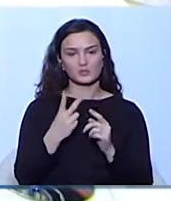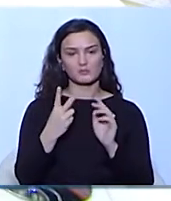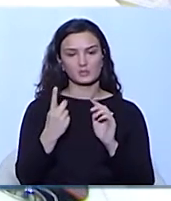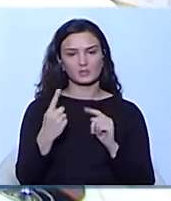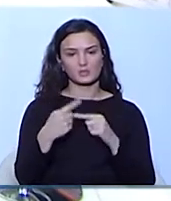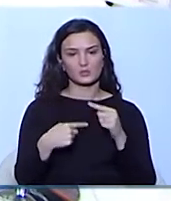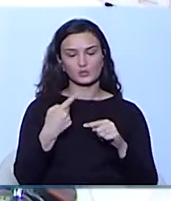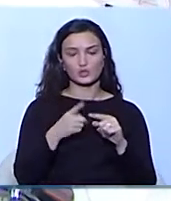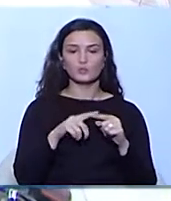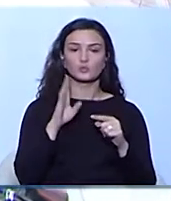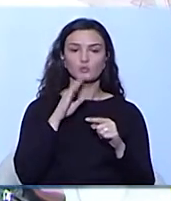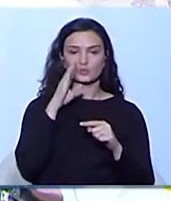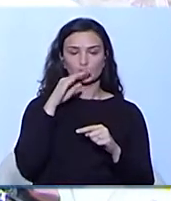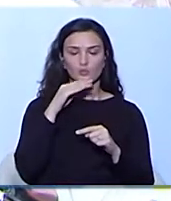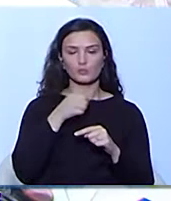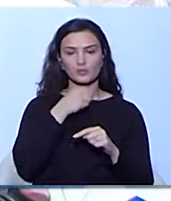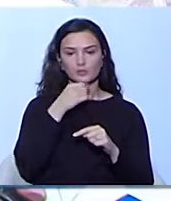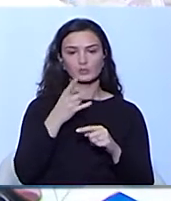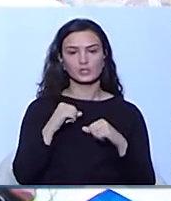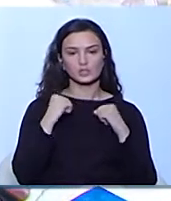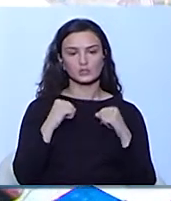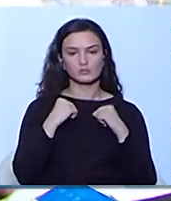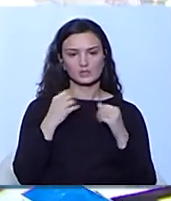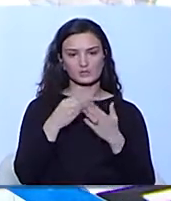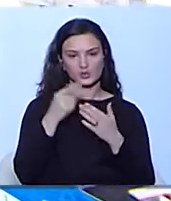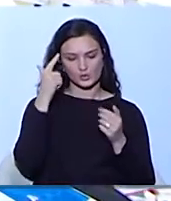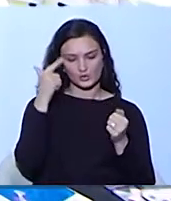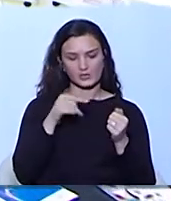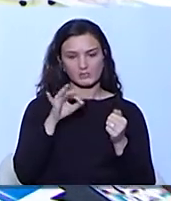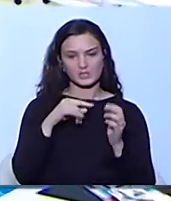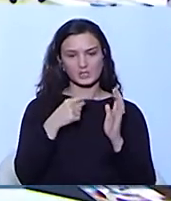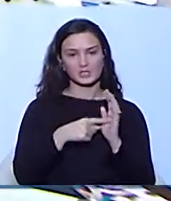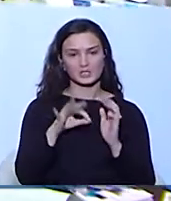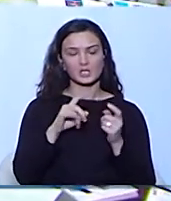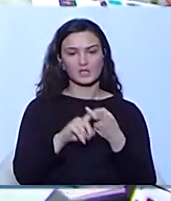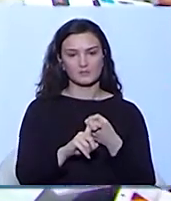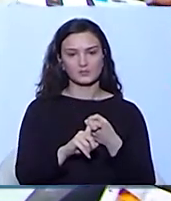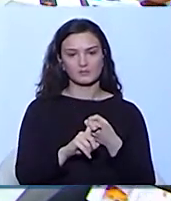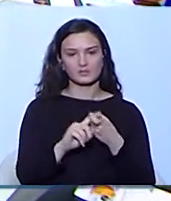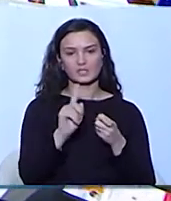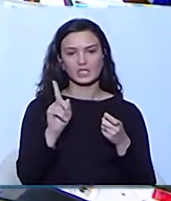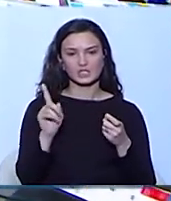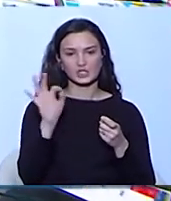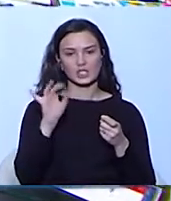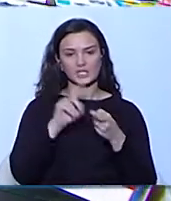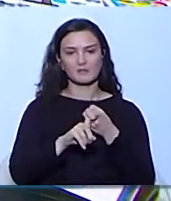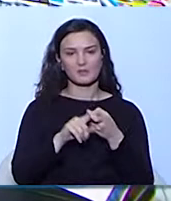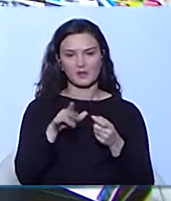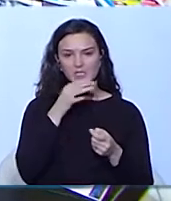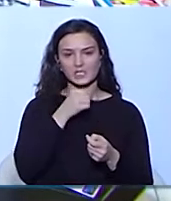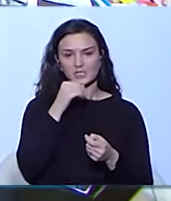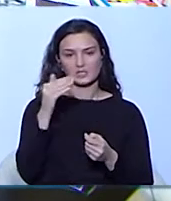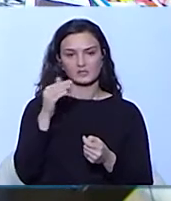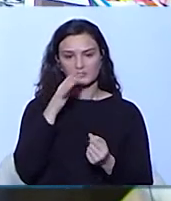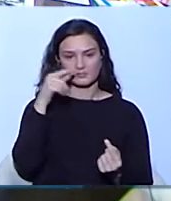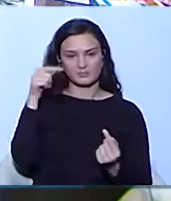ამიტომ მშობელი, მოზრდილი უნდა ცდილობდეს, რომ გაიღრმავოს ცოდნა იმ საკითხებთან დაკავშირებით, რაც შეეხება კონკრეტული ასაკის